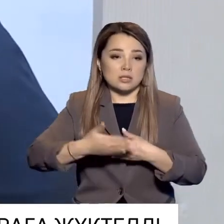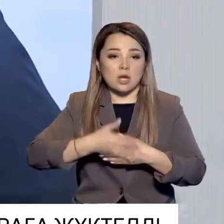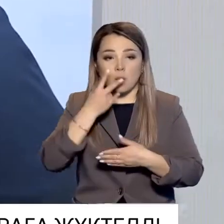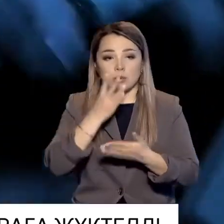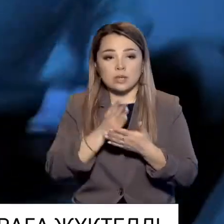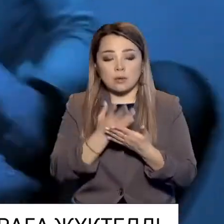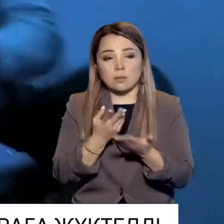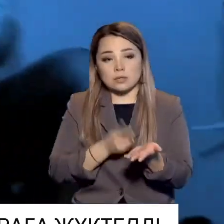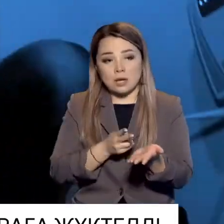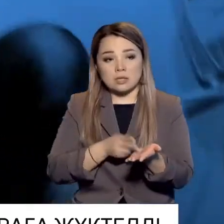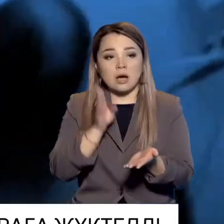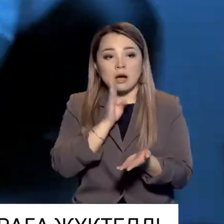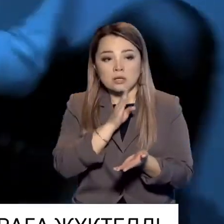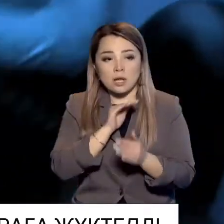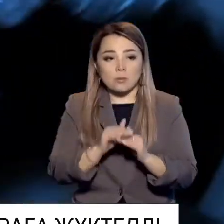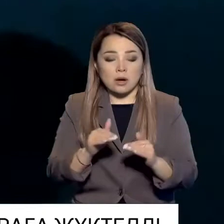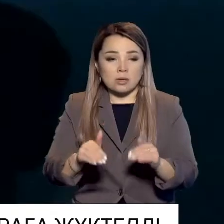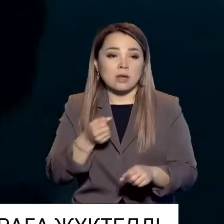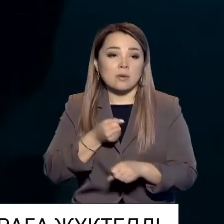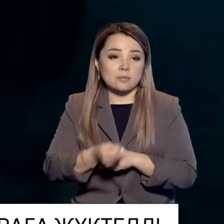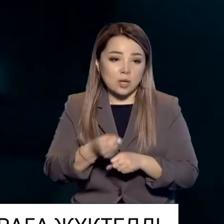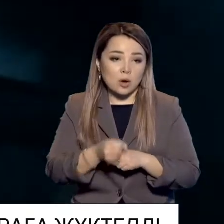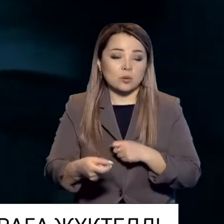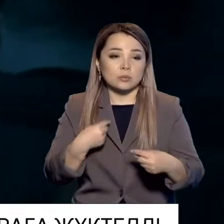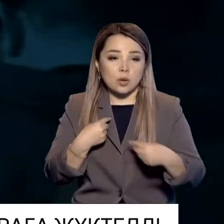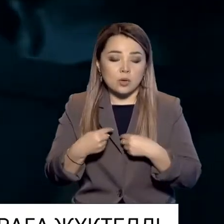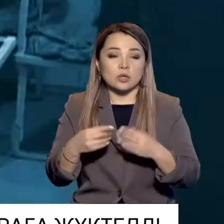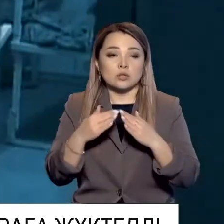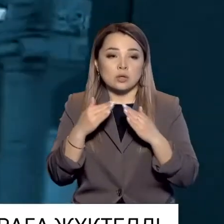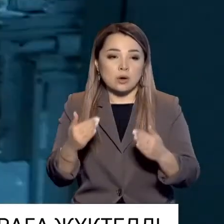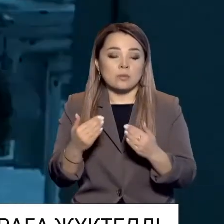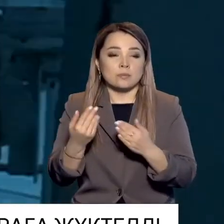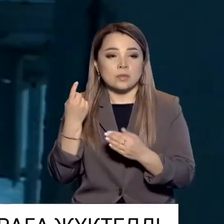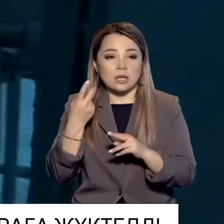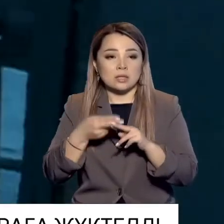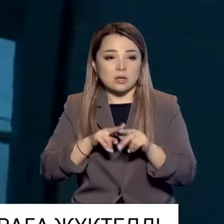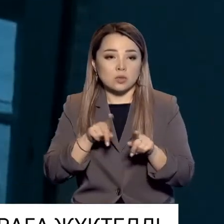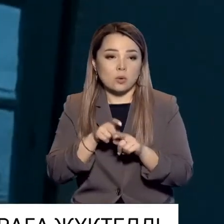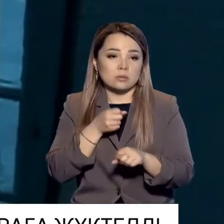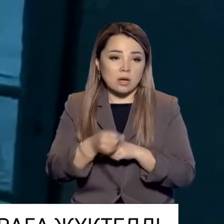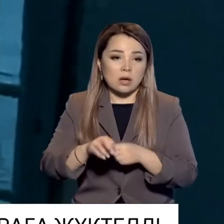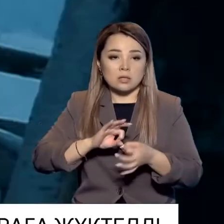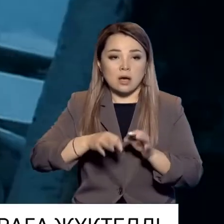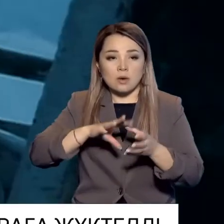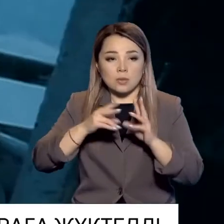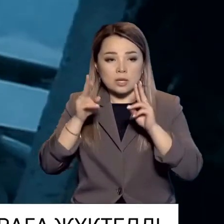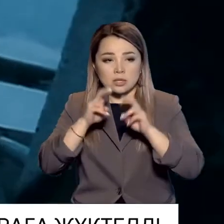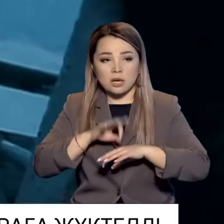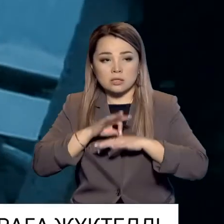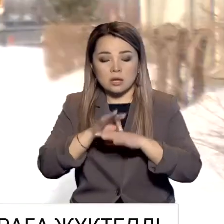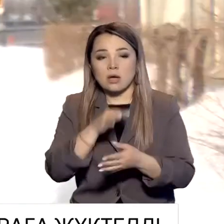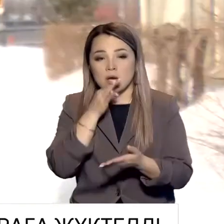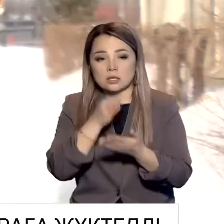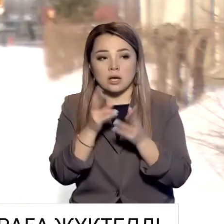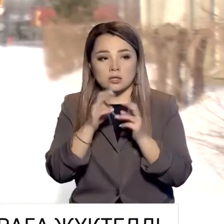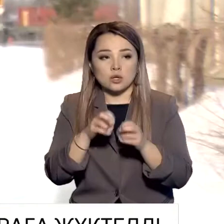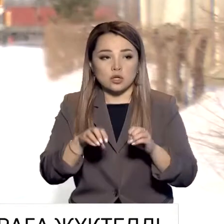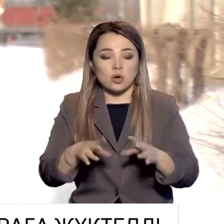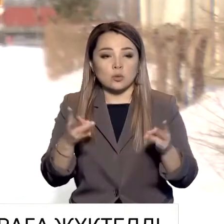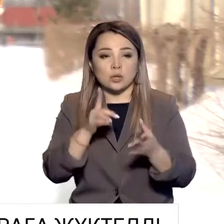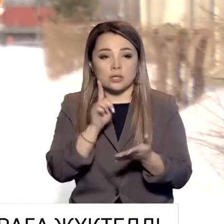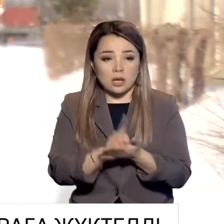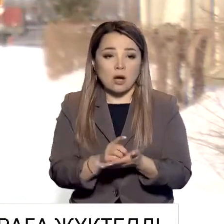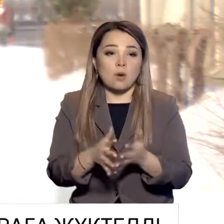көрсетеді. Бұдан бөлек әйелдер мен балаларға қатысты зорлық-зомбылық мәселесін жіті зерделеп шешуді тапсырды. Сосын үлкен